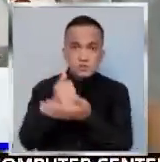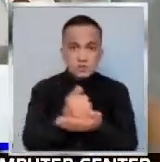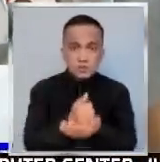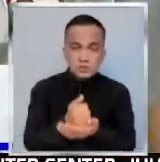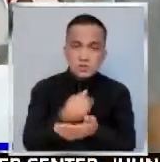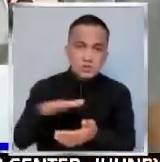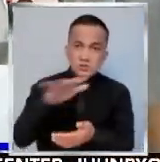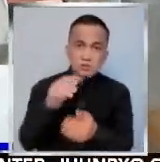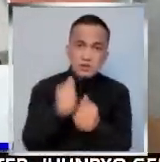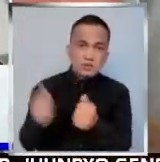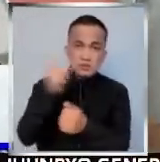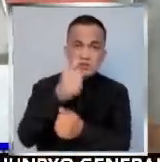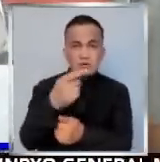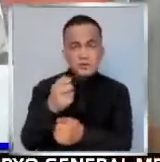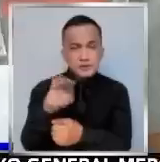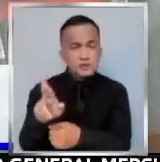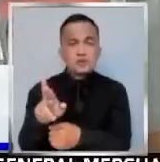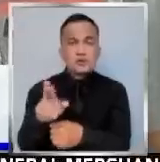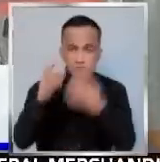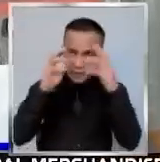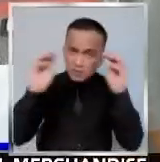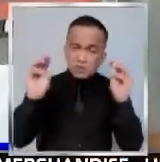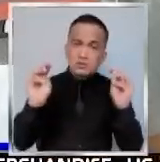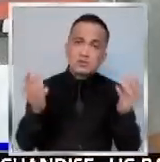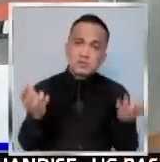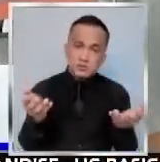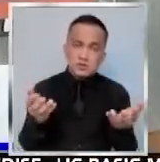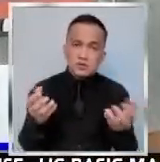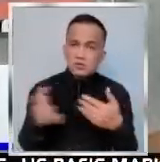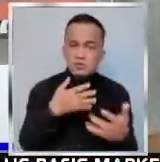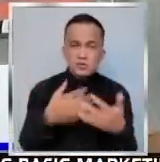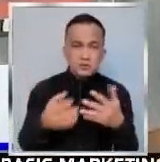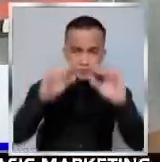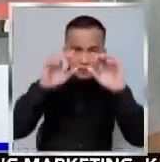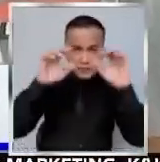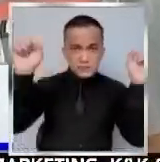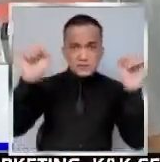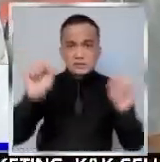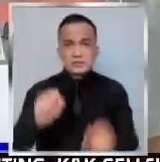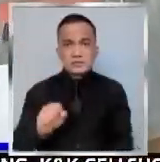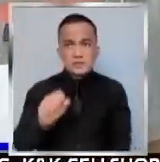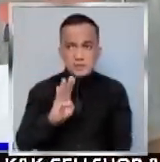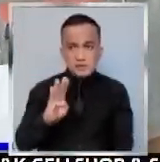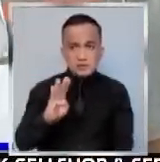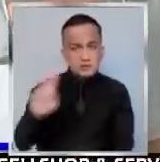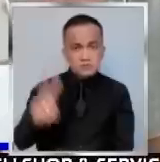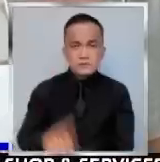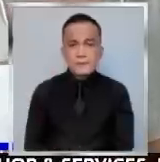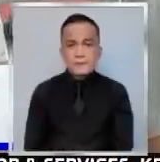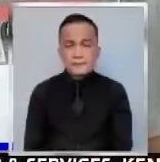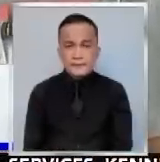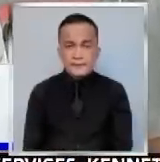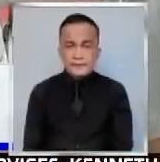governor o kaya po si mayor o kahit po si Pangulong BBM po yung na